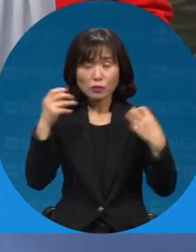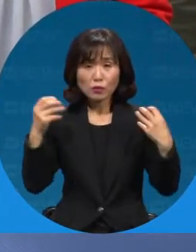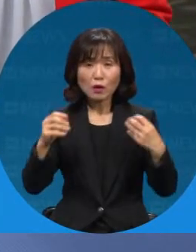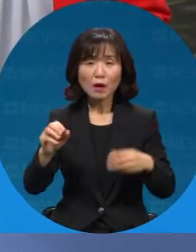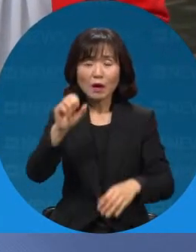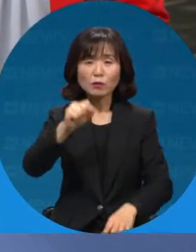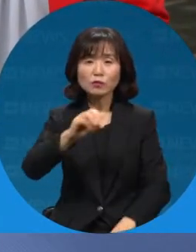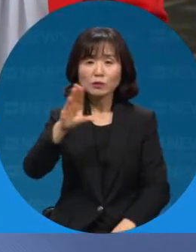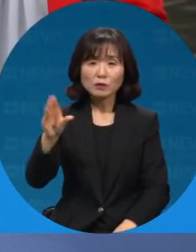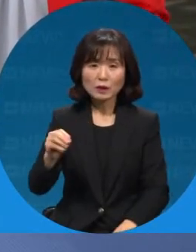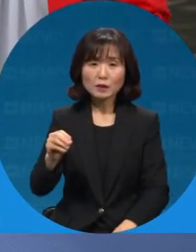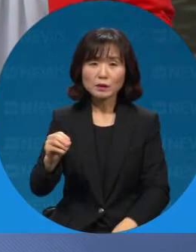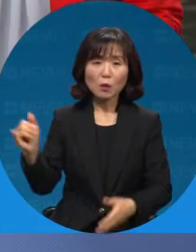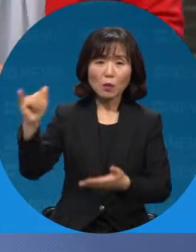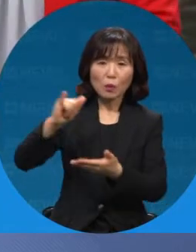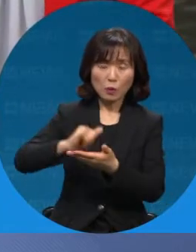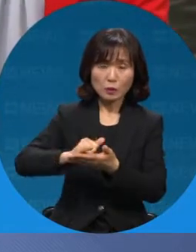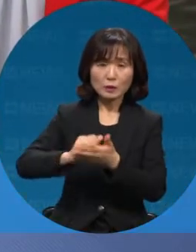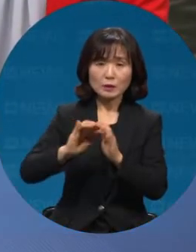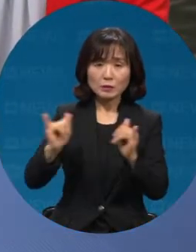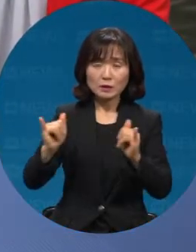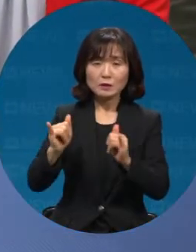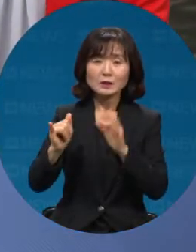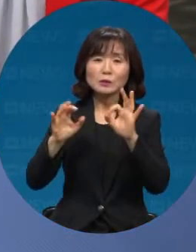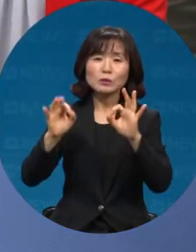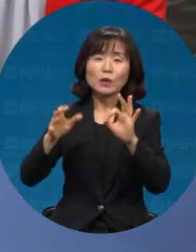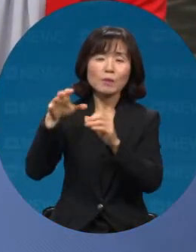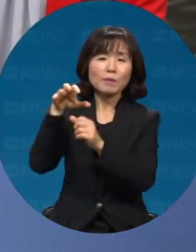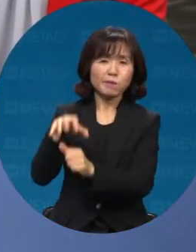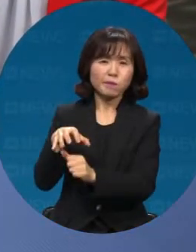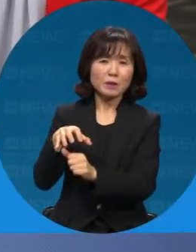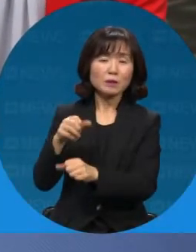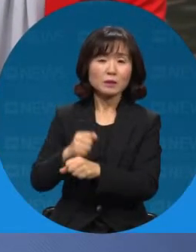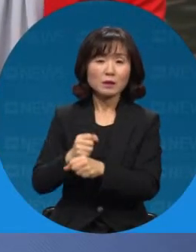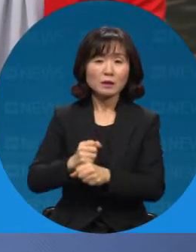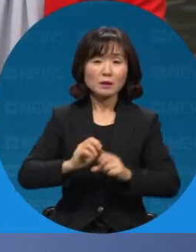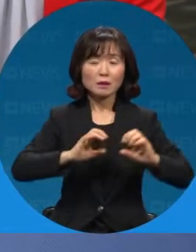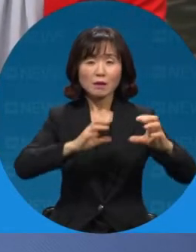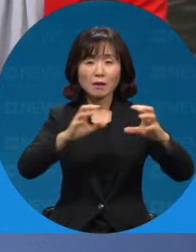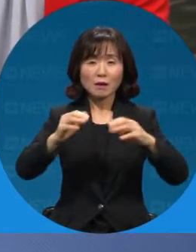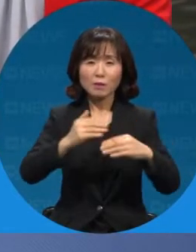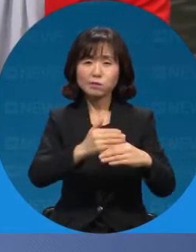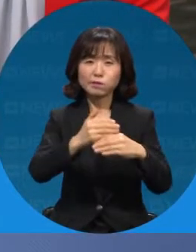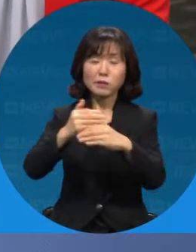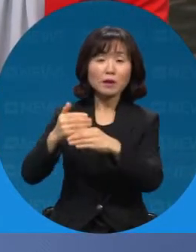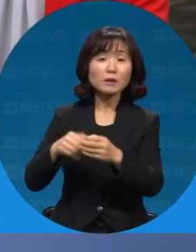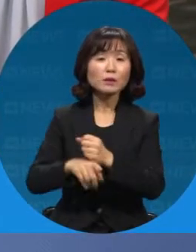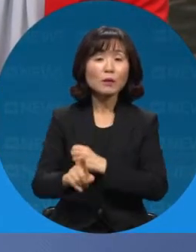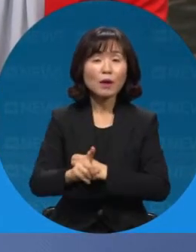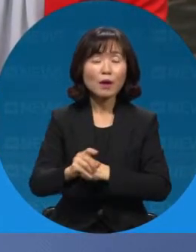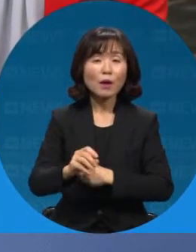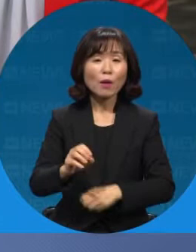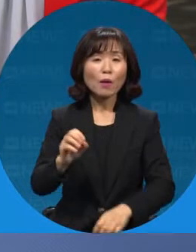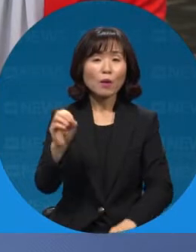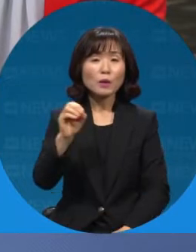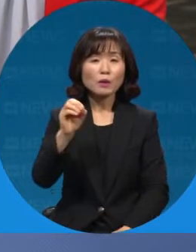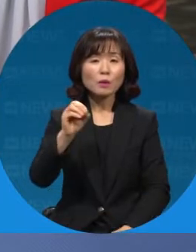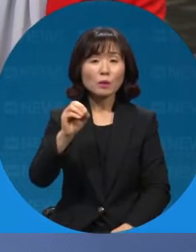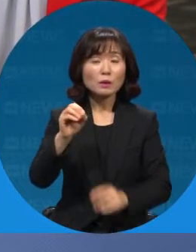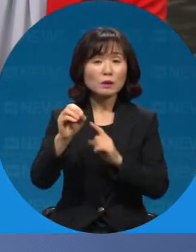10일 동안 경리 하기로 했습니다 이렇게 전 세계가 다 12 쌍 을 걸어 잠그고 나서는 데는 이 오미 그런 변종이